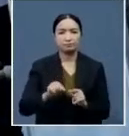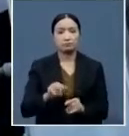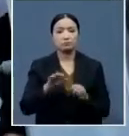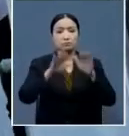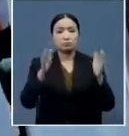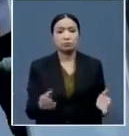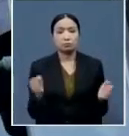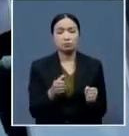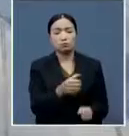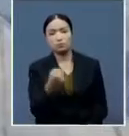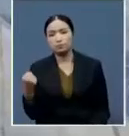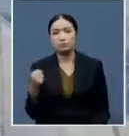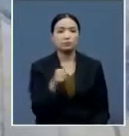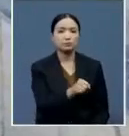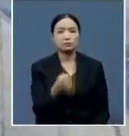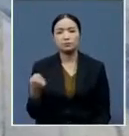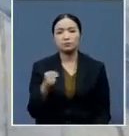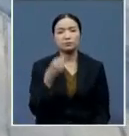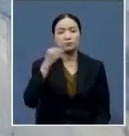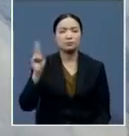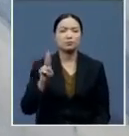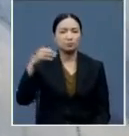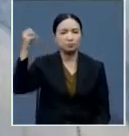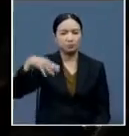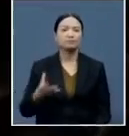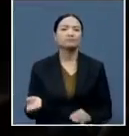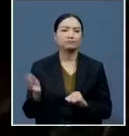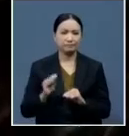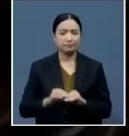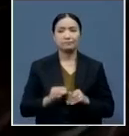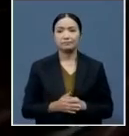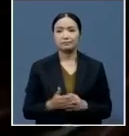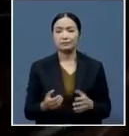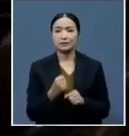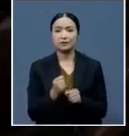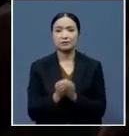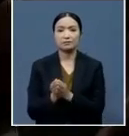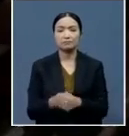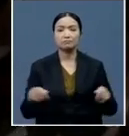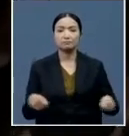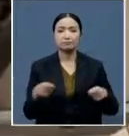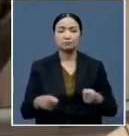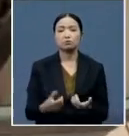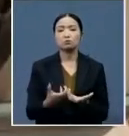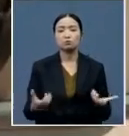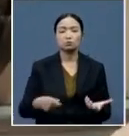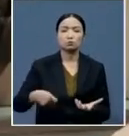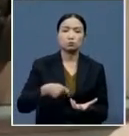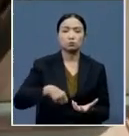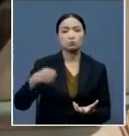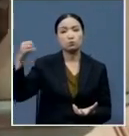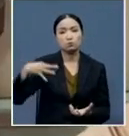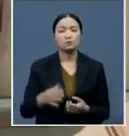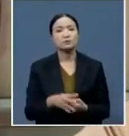ๆก็ทำให้เกิดการใช้ไฟฟ้าที่มีปริมาณสูงขึ้นรวมถึงการประกอบอาหารด้วยเครื่องใช้ไฟฟ้าการใช้น้ำ